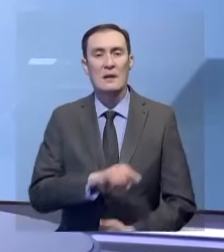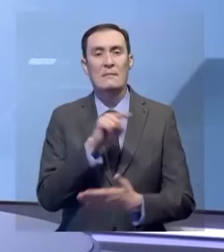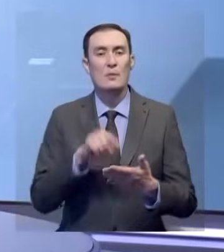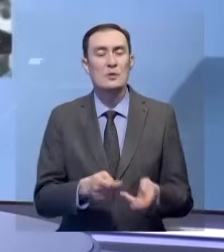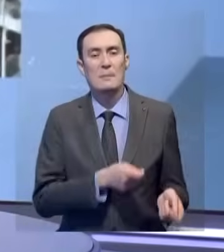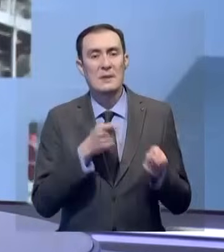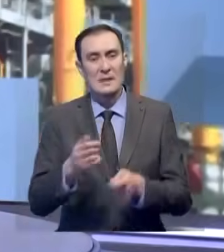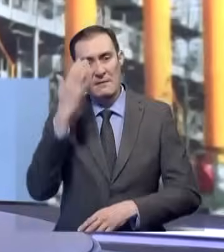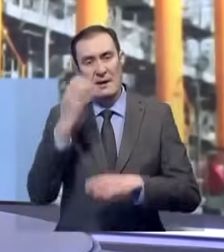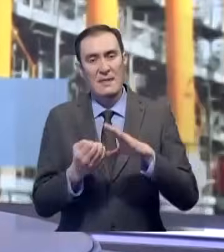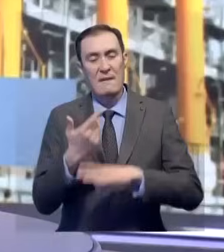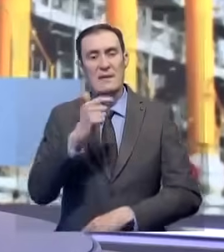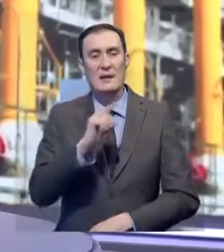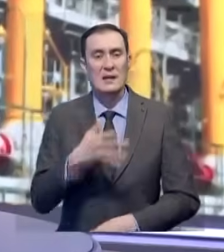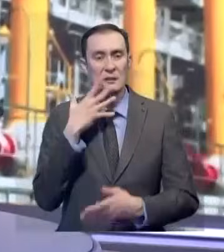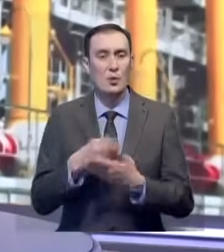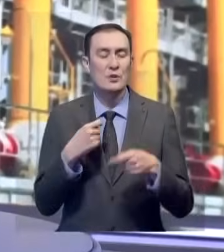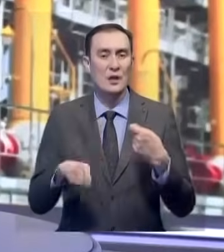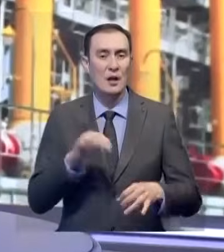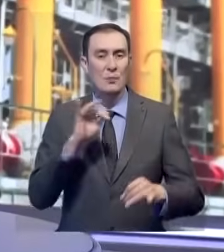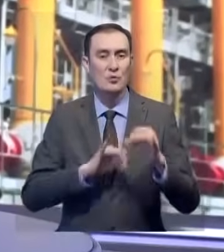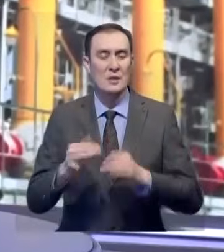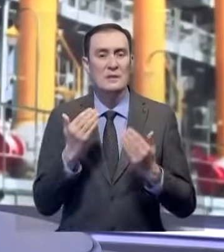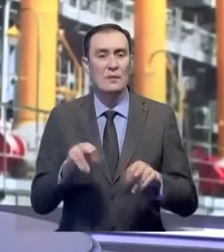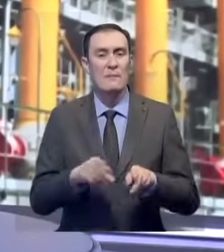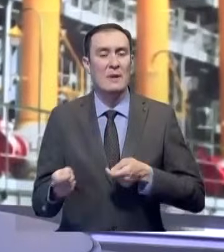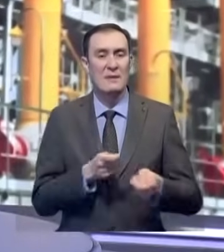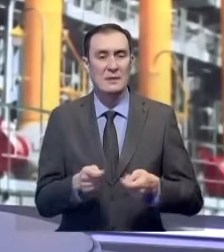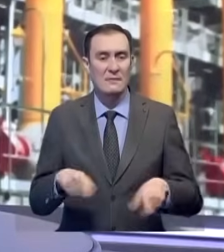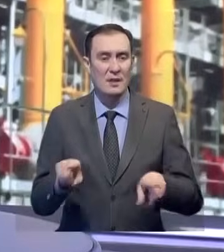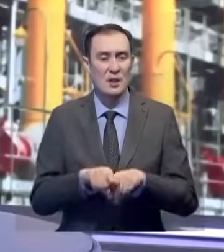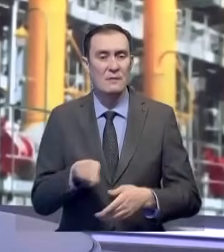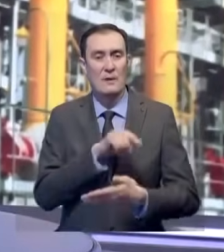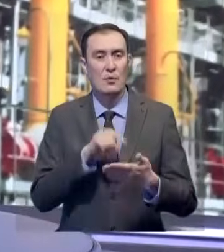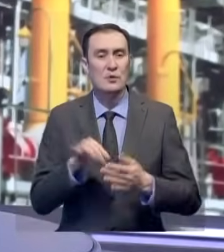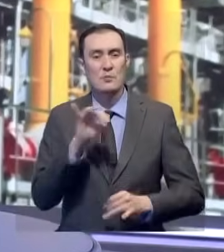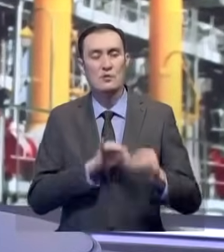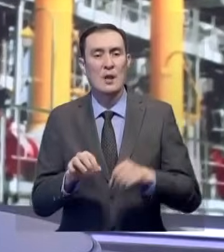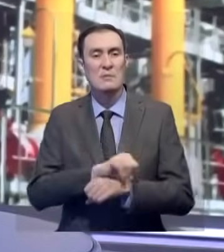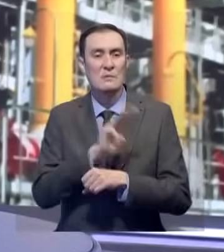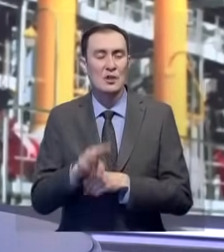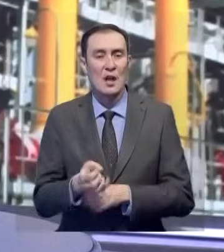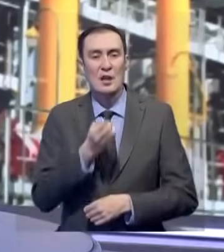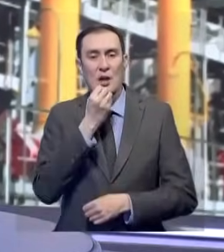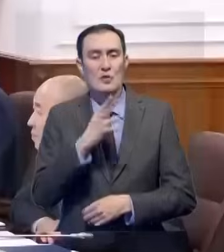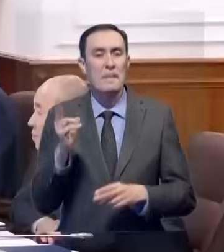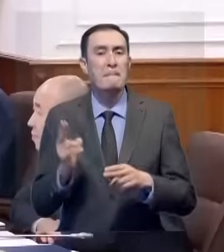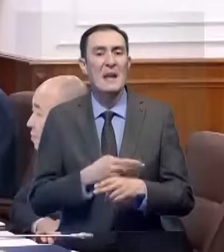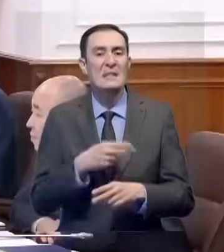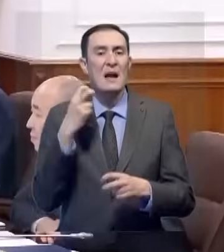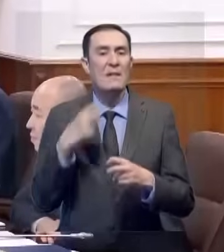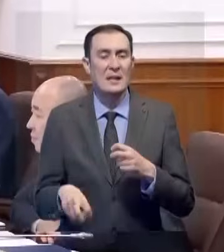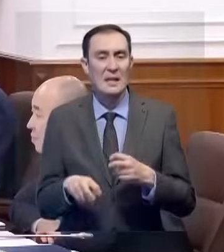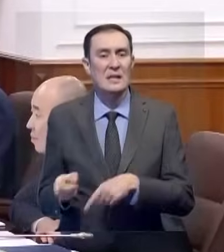Вопросы поставок нефти и газа на внутренний рынок обсудили сегодня в правительстве. Наряду с этим затронули обеспечение надежной и